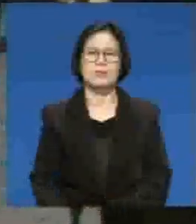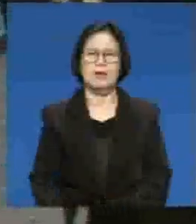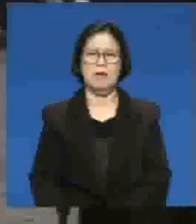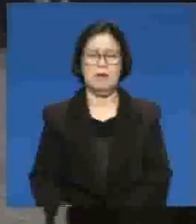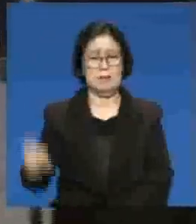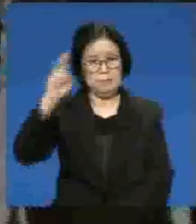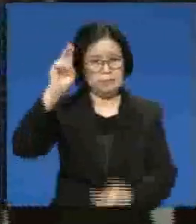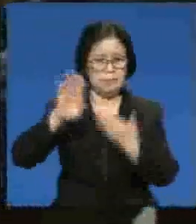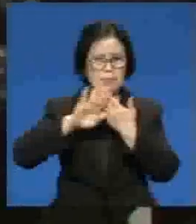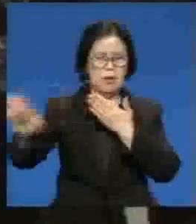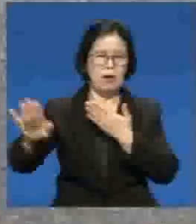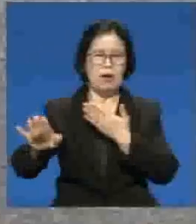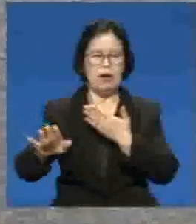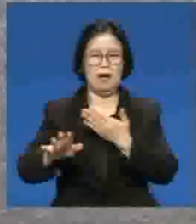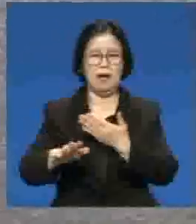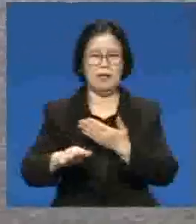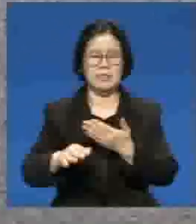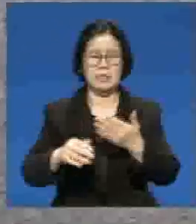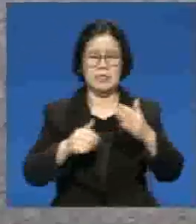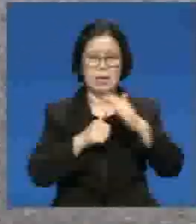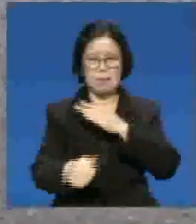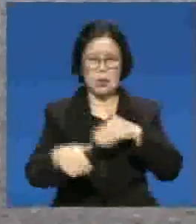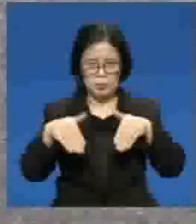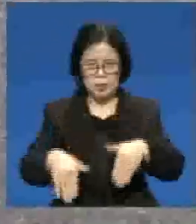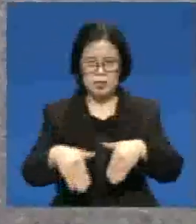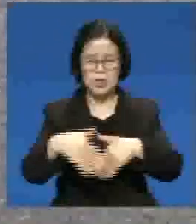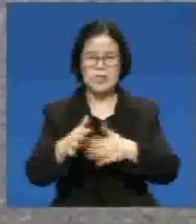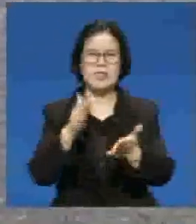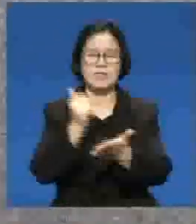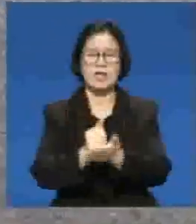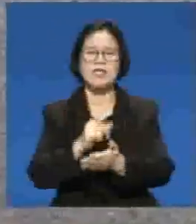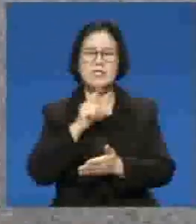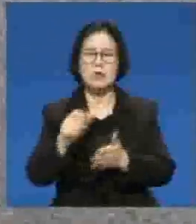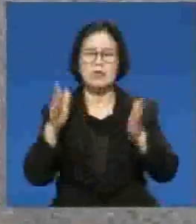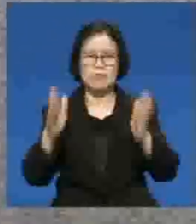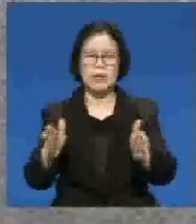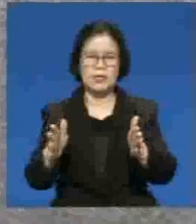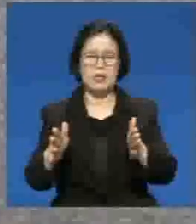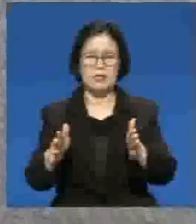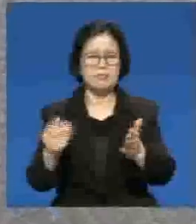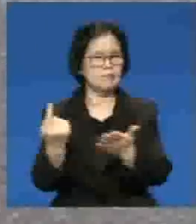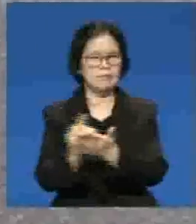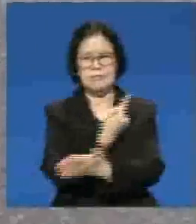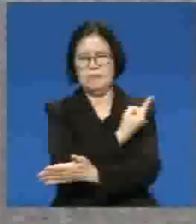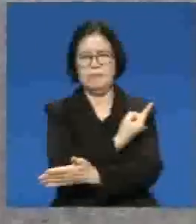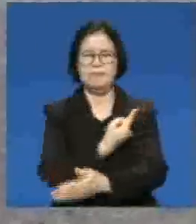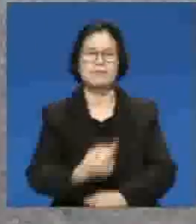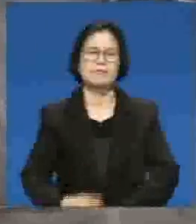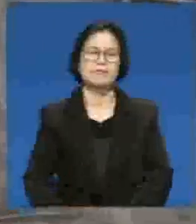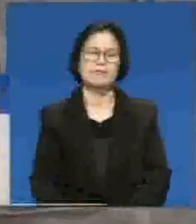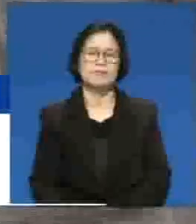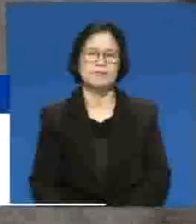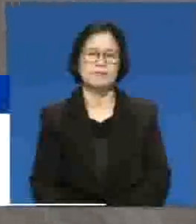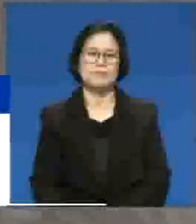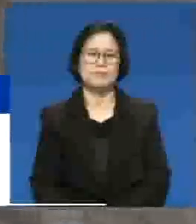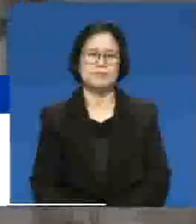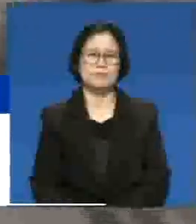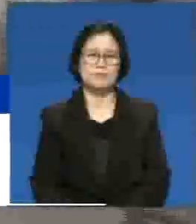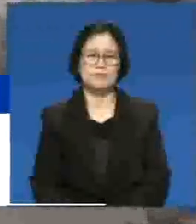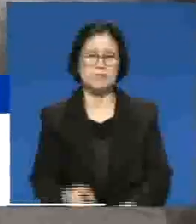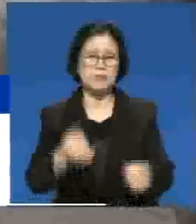예상치 못한 반응에 박성민 당대표 비서실장은 15분 만에 현장을 떠났습니다. 앞에